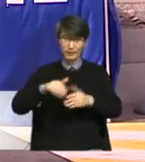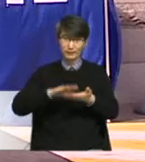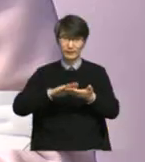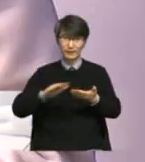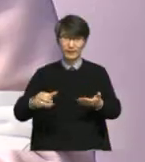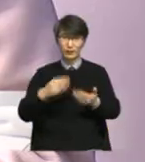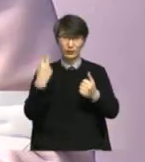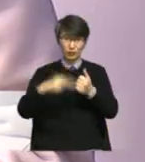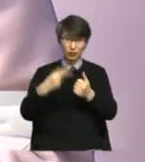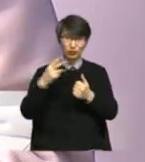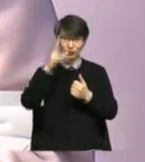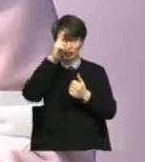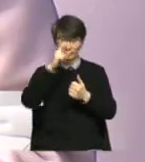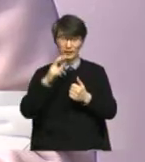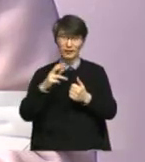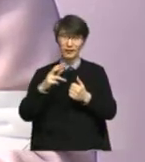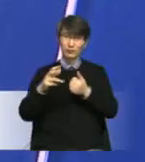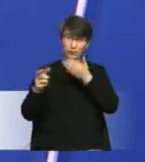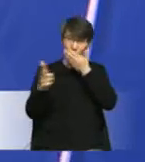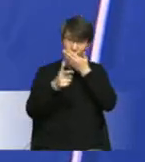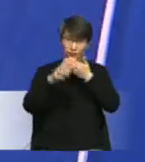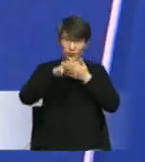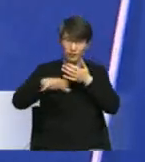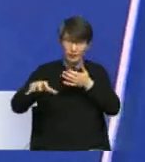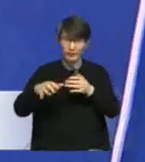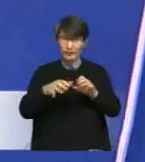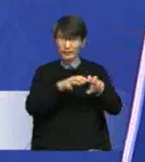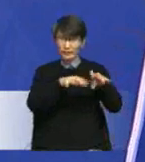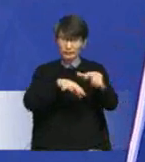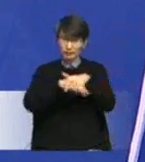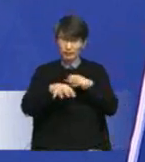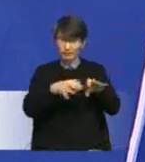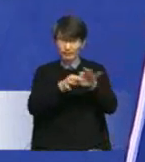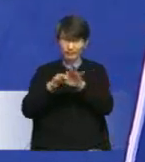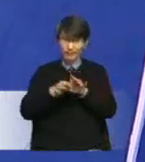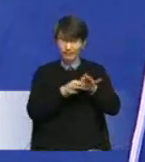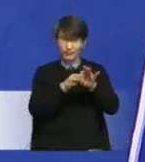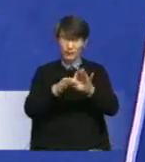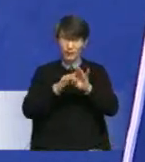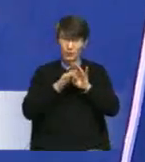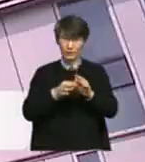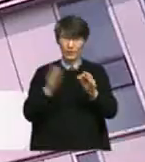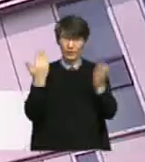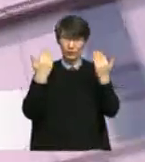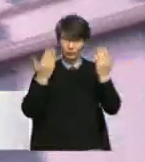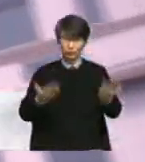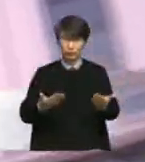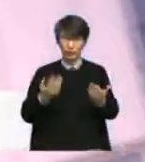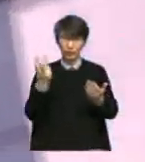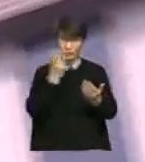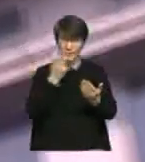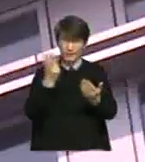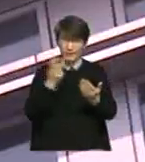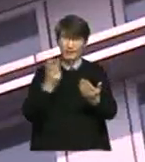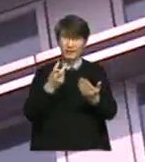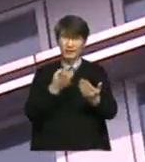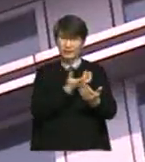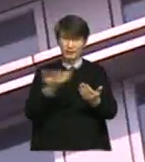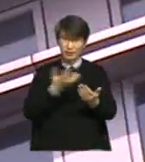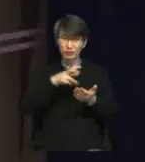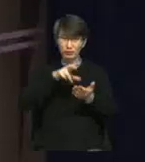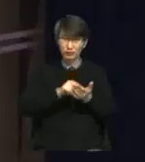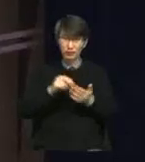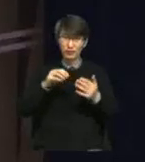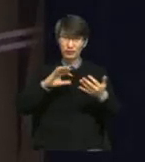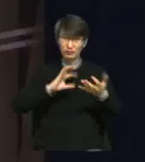교육청과 경찰서 소방서 등 유관기관과 협력 체계를 유지해 휴교 와 격리 자 관리 감염 환자 이송 문제